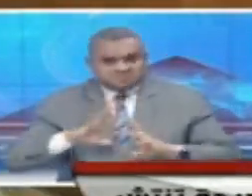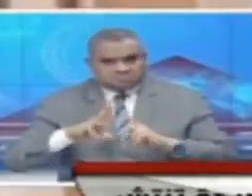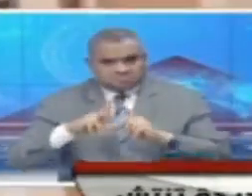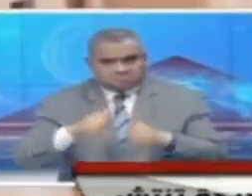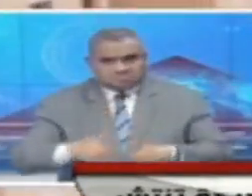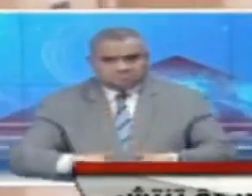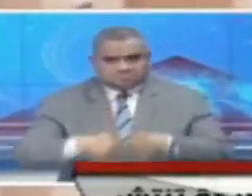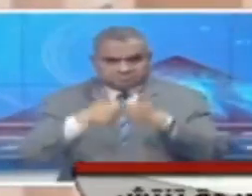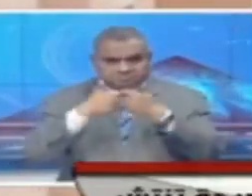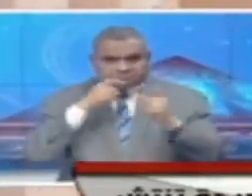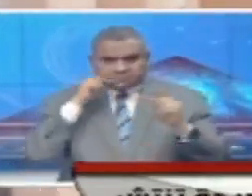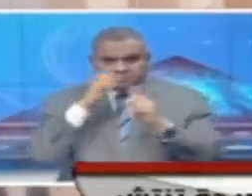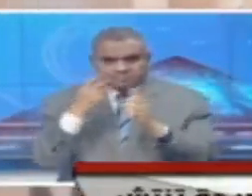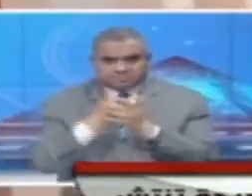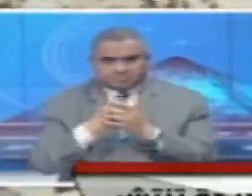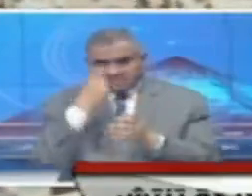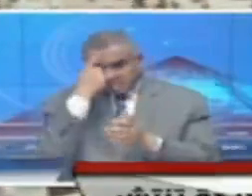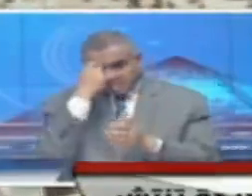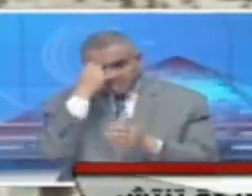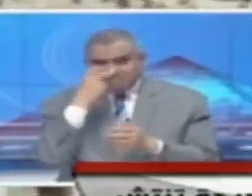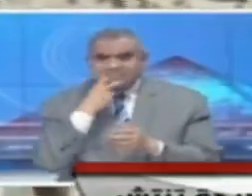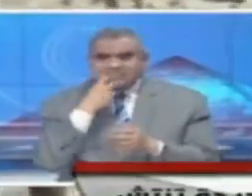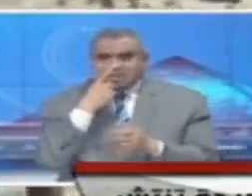صنعوها خلال آلاف السنين.